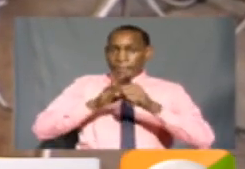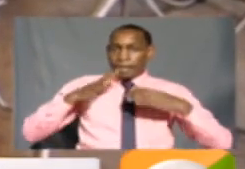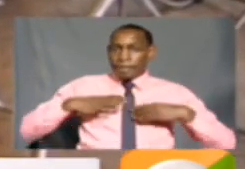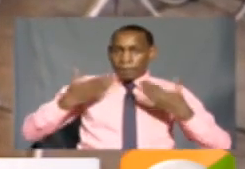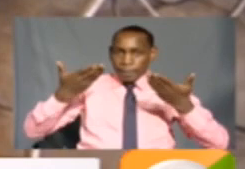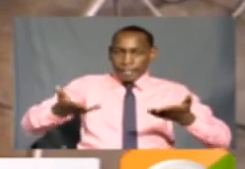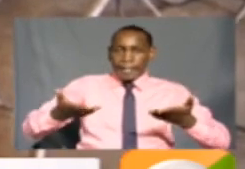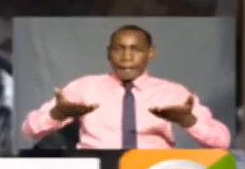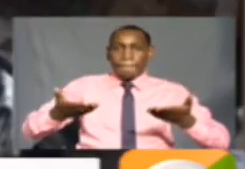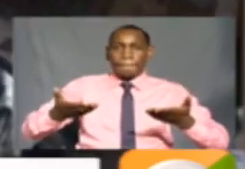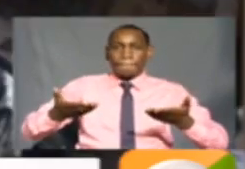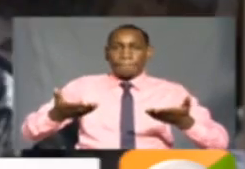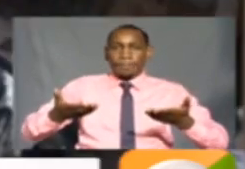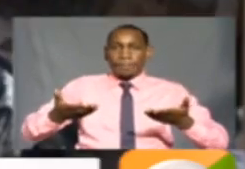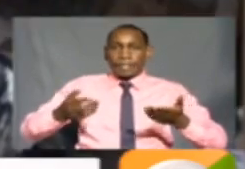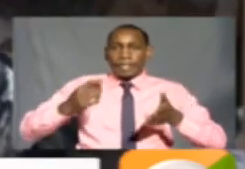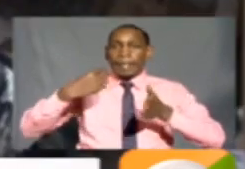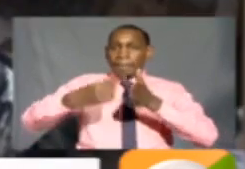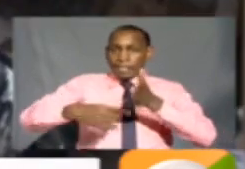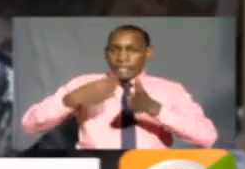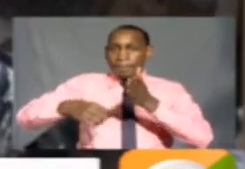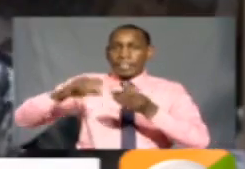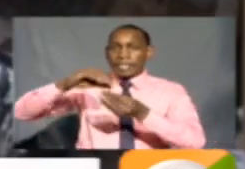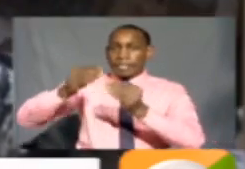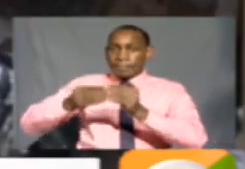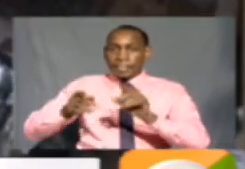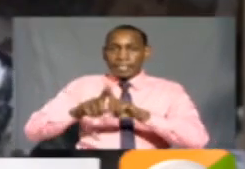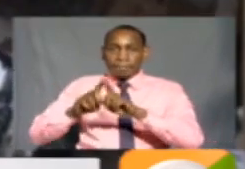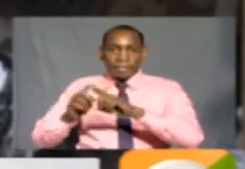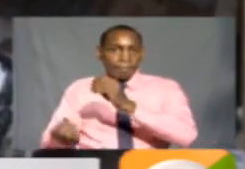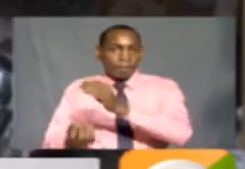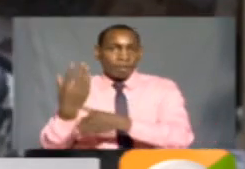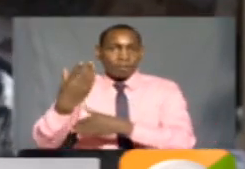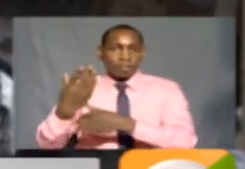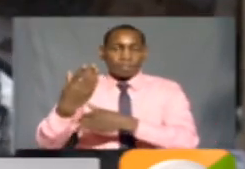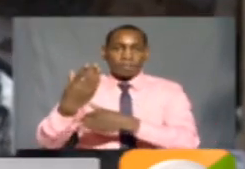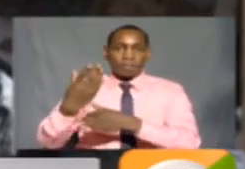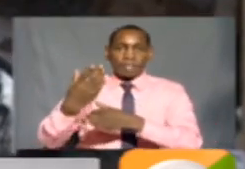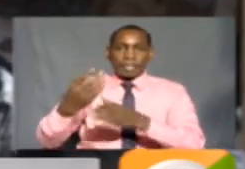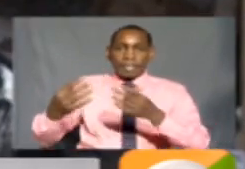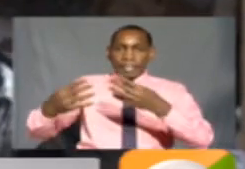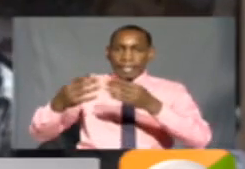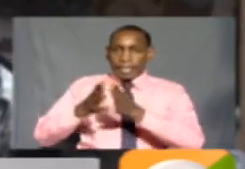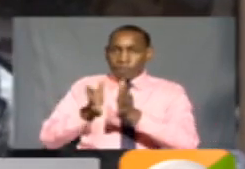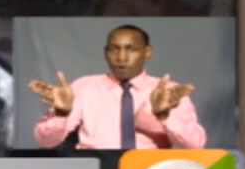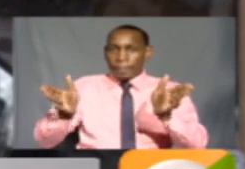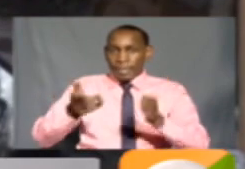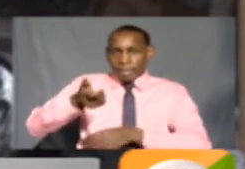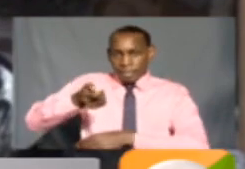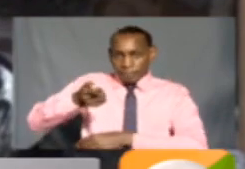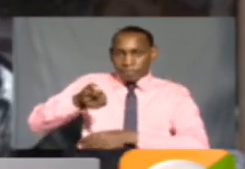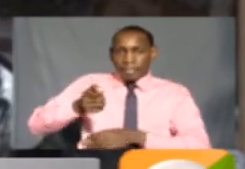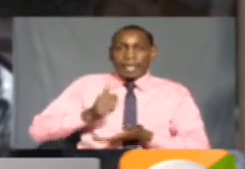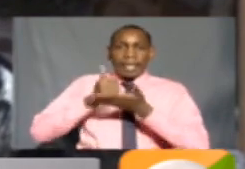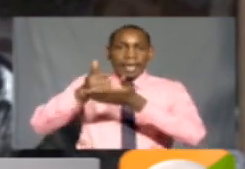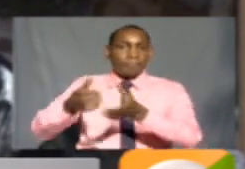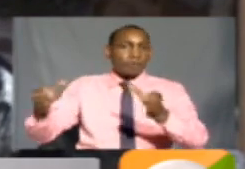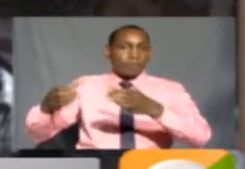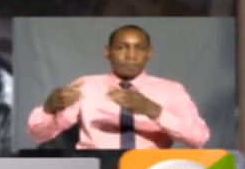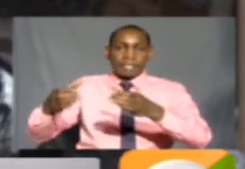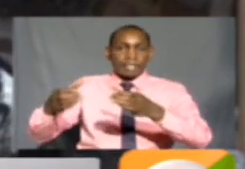wamewekea hizi mashine ametengeneza, pia amewekea hizi remote za kufungua gate. Amesaidia community tuseme